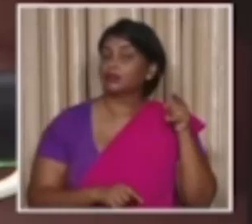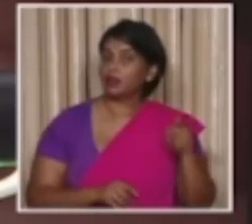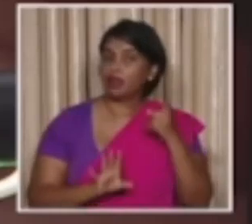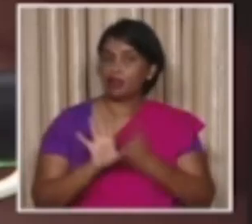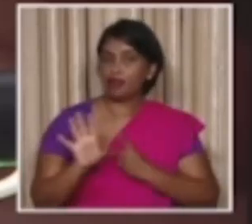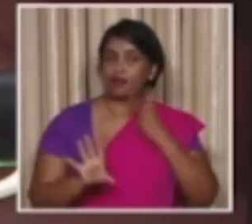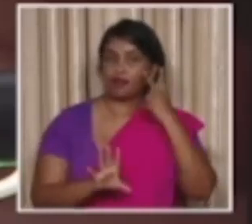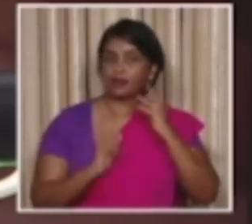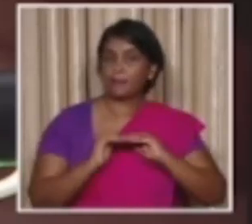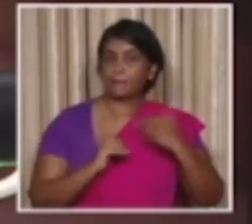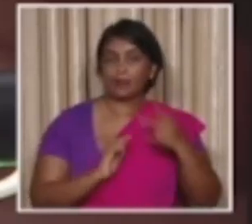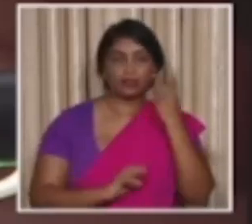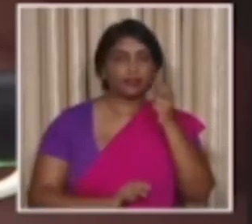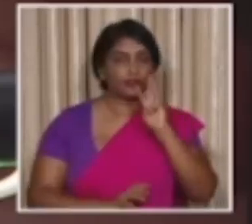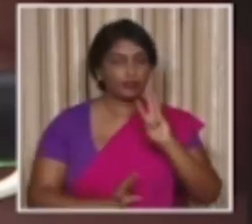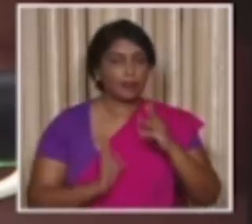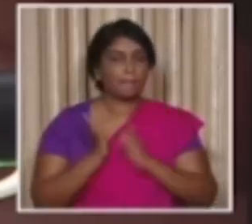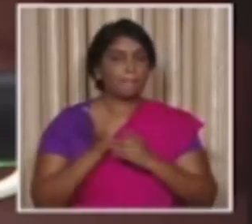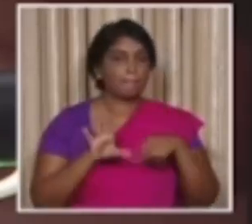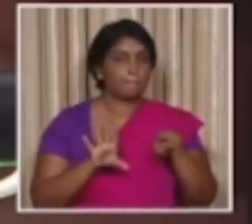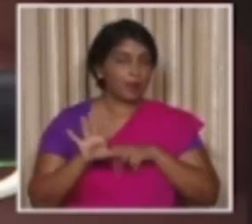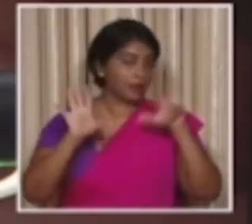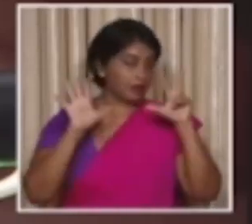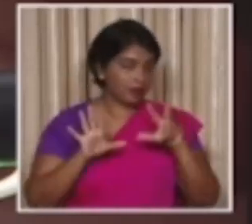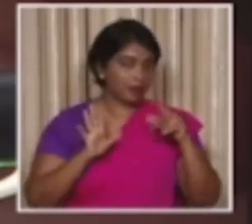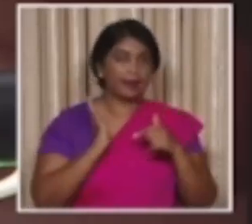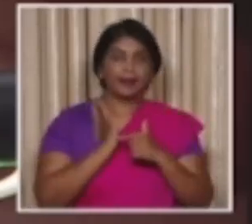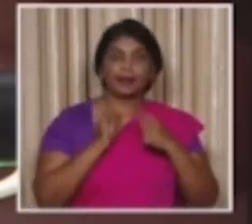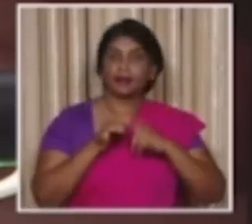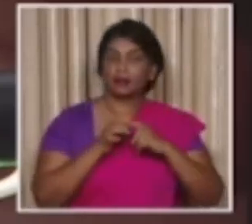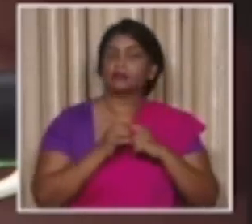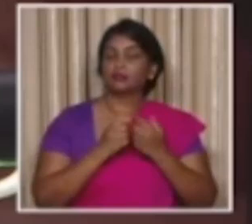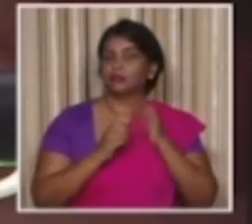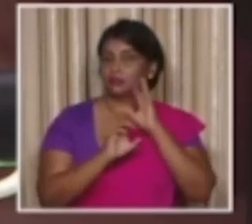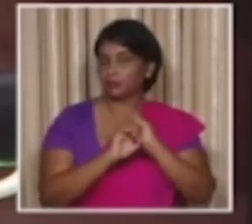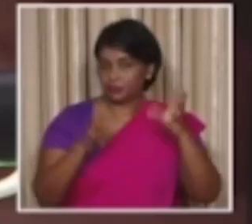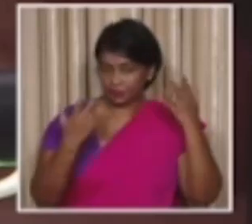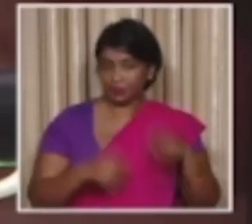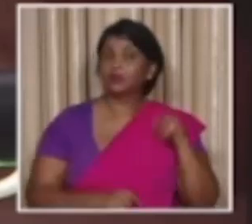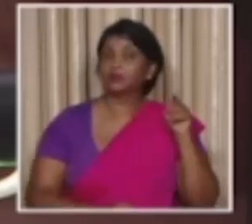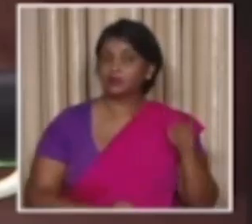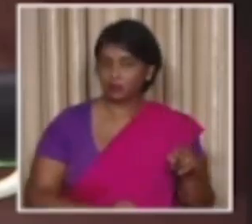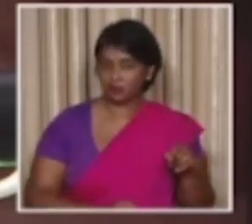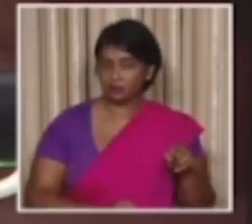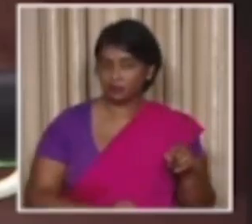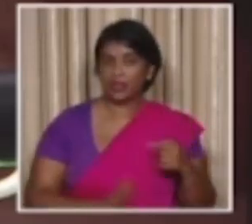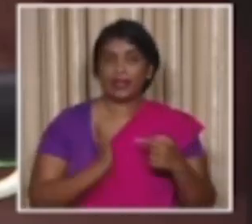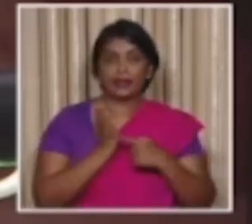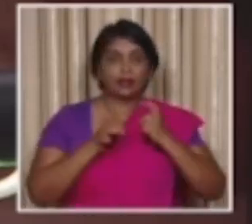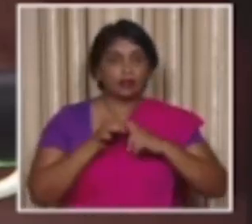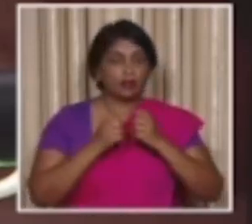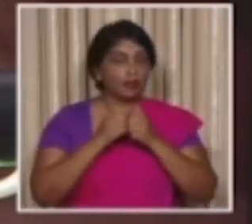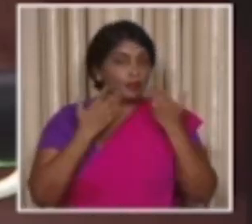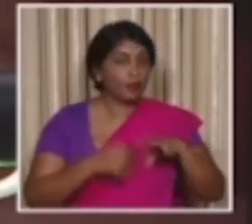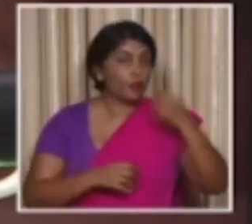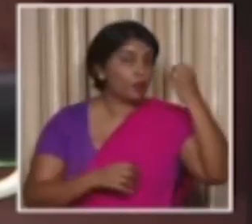वसर देखकट पासुव दिदास्तुने मेय मासे अटवेनि दिन टेंडर कैंदवीम प्रसिद्ध करनु लबुव मेहिदी टेंडर अवसान करनु